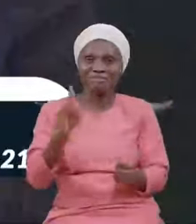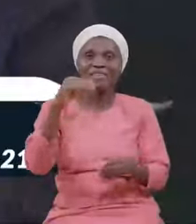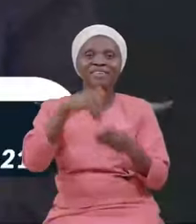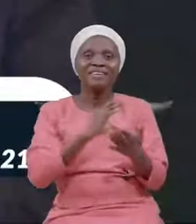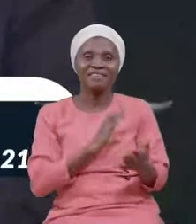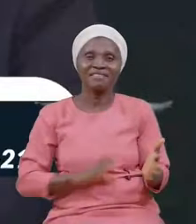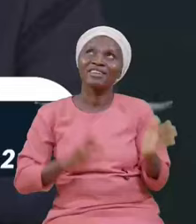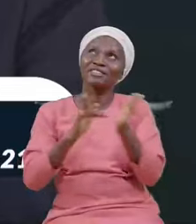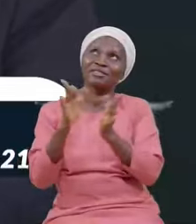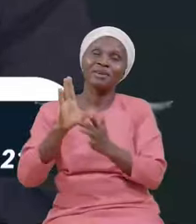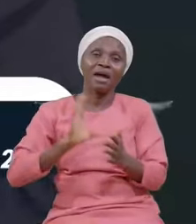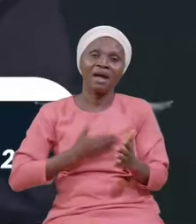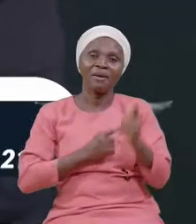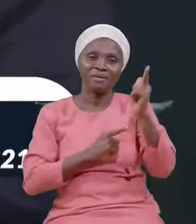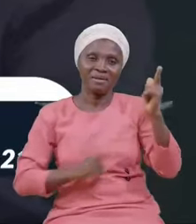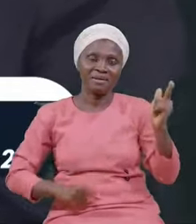En Jésus-Christ, notre Seigneur.